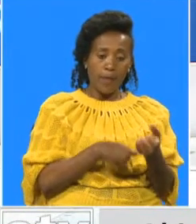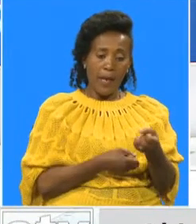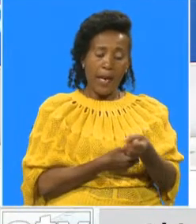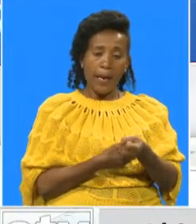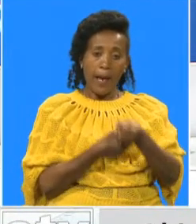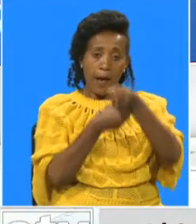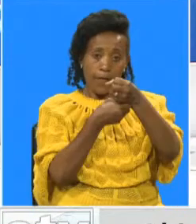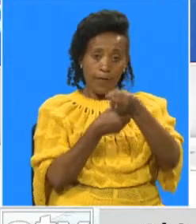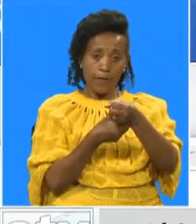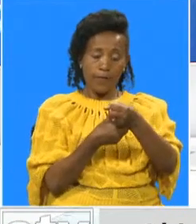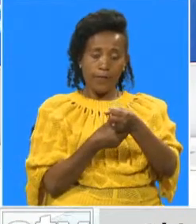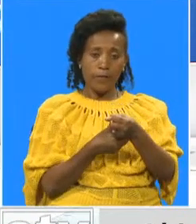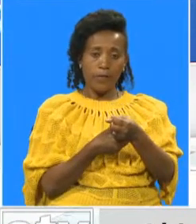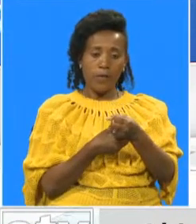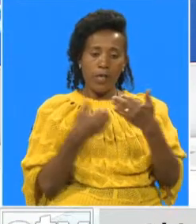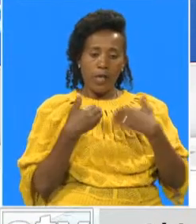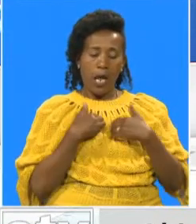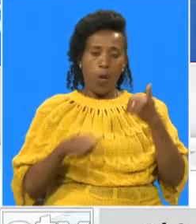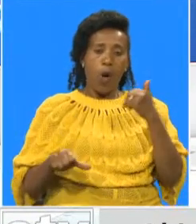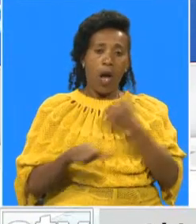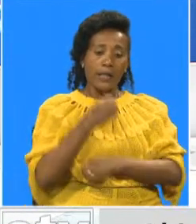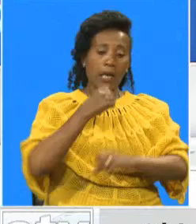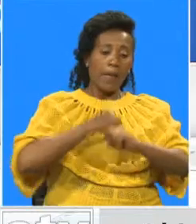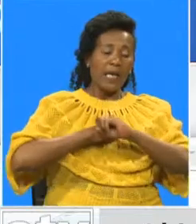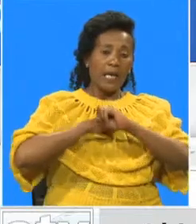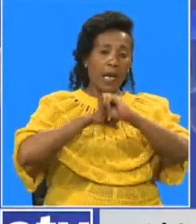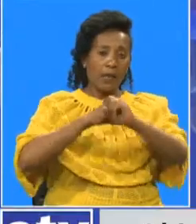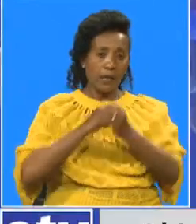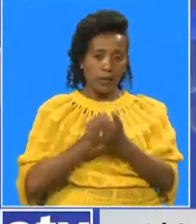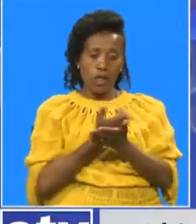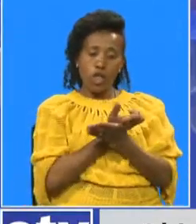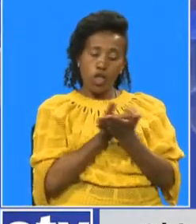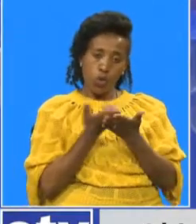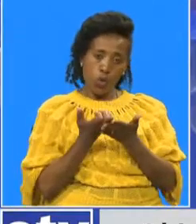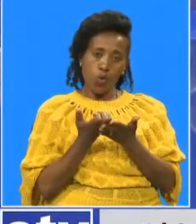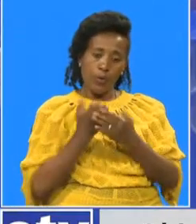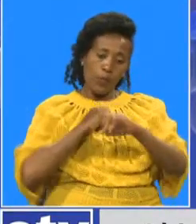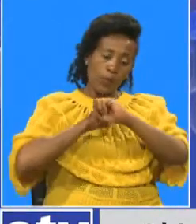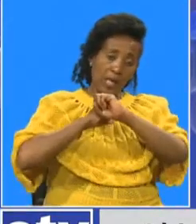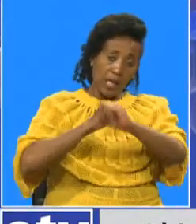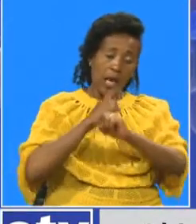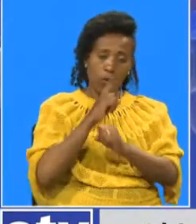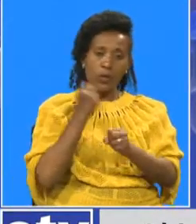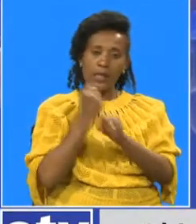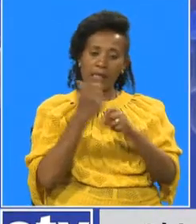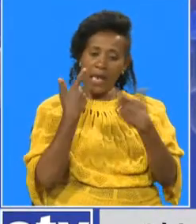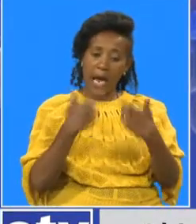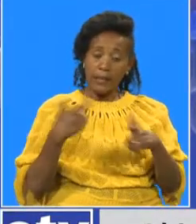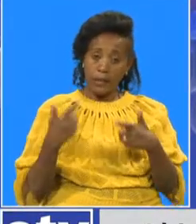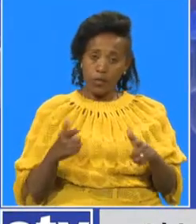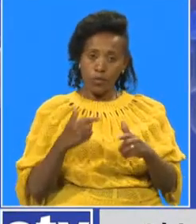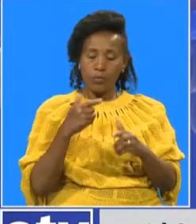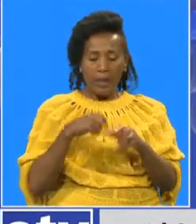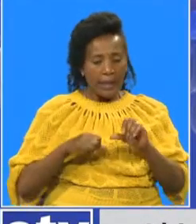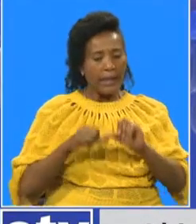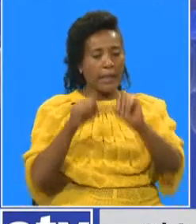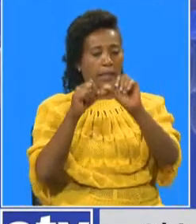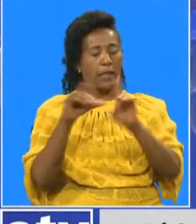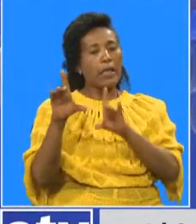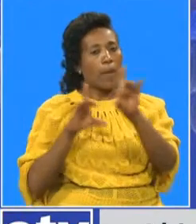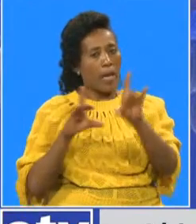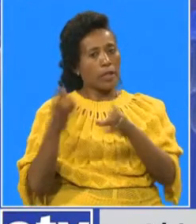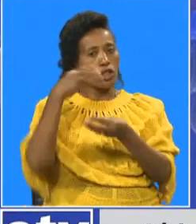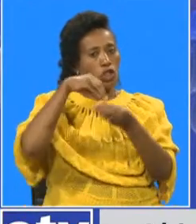መደገፍ ካለው አደጋ መከላከል ኢኮኖሚውንም መከላከል ነው፣ የስራ እድሉንም እንዲቀጥል